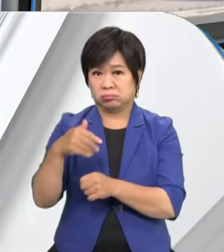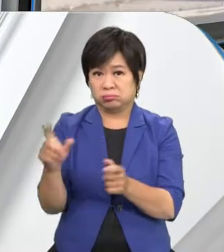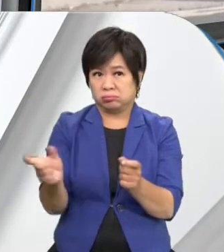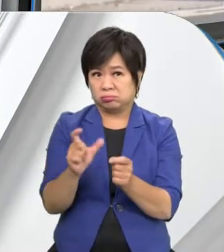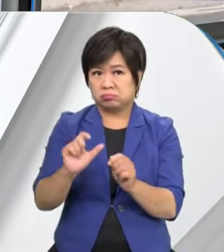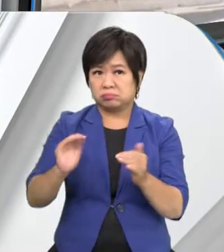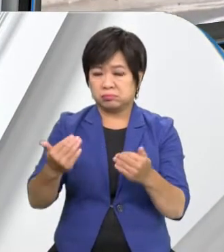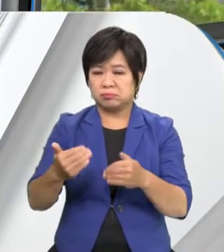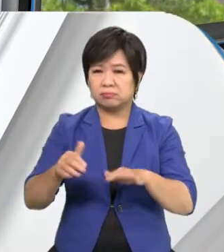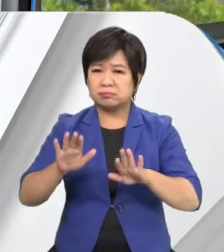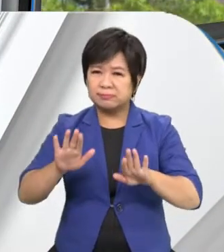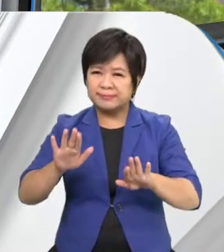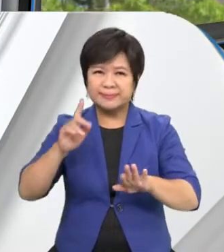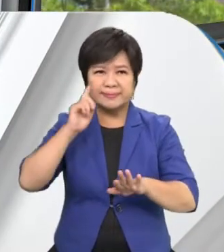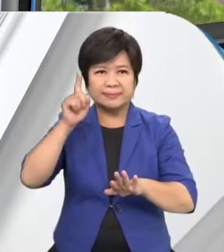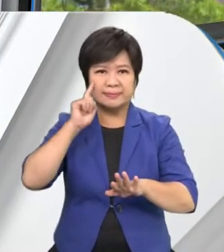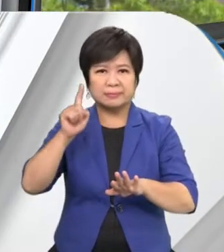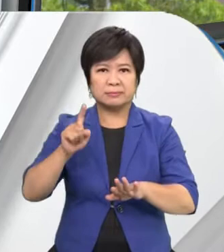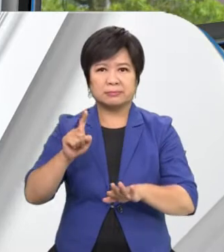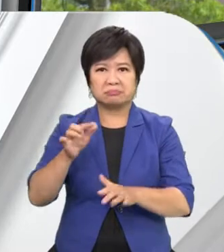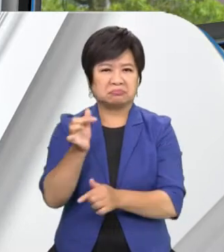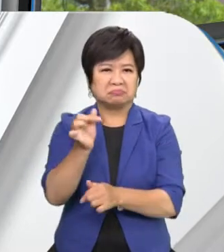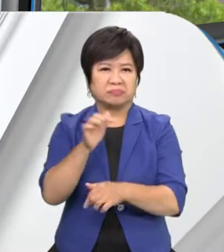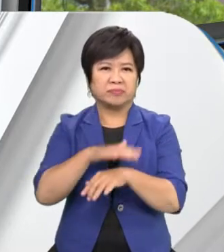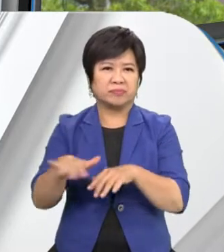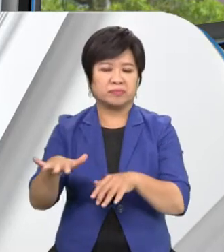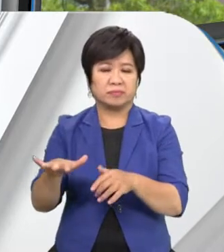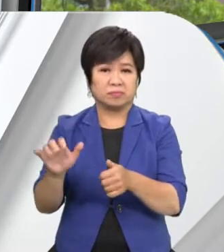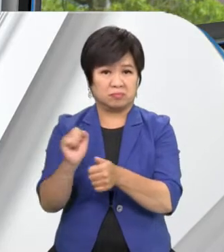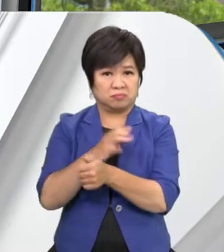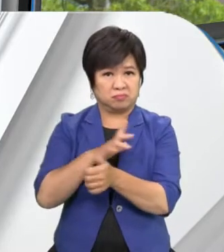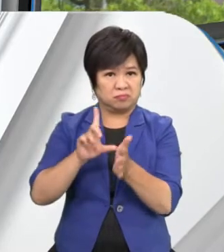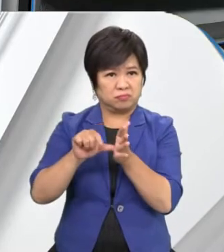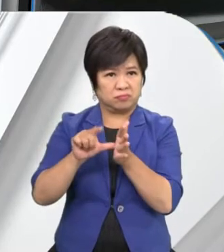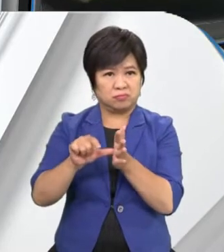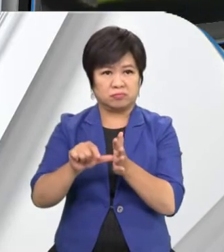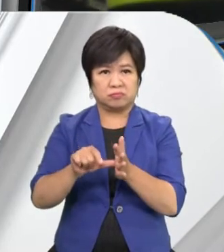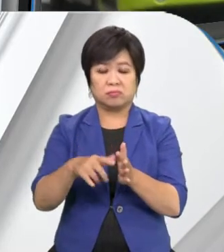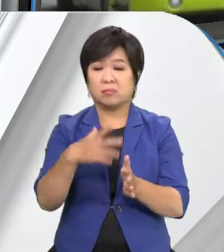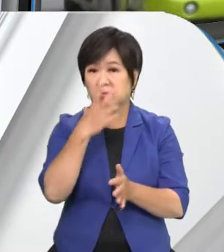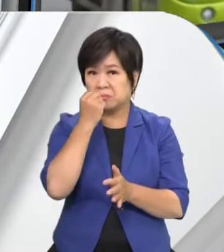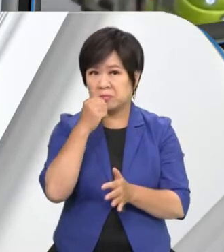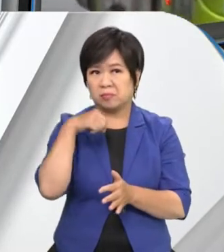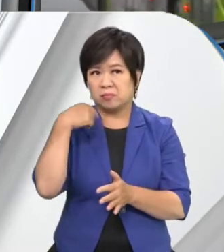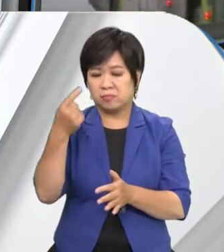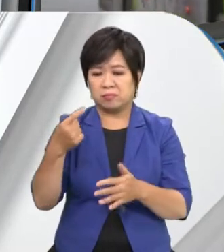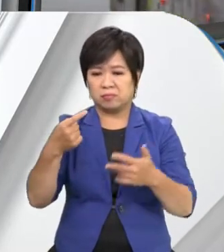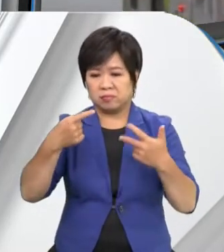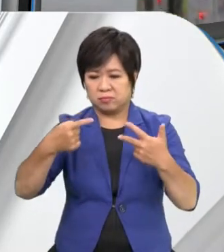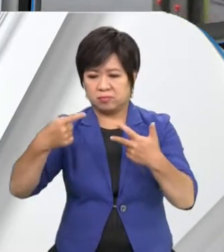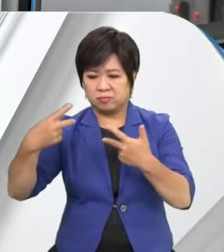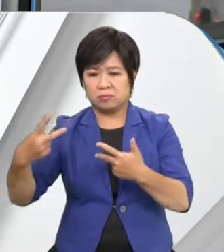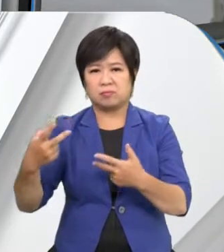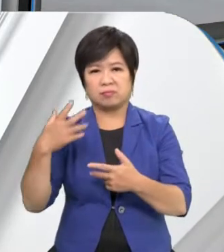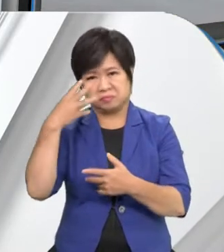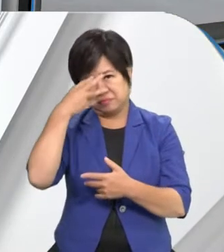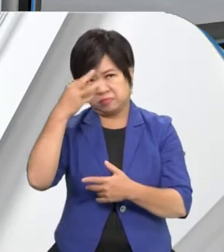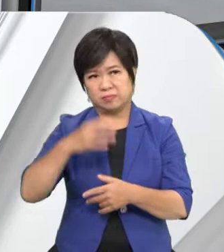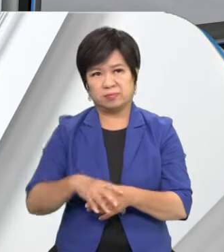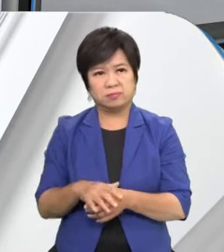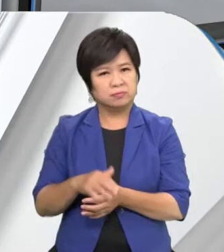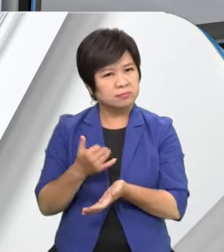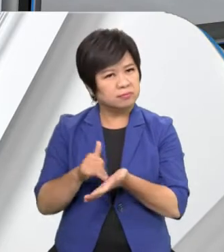按算基本没是小组是为先生，让向的时间是礼拜一开始到下礼拜二。我气象局预